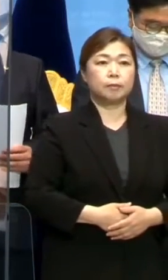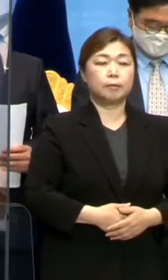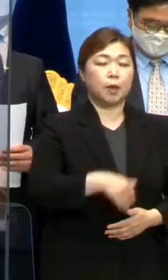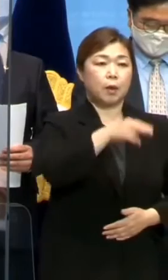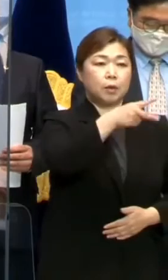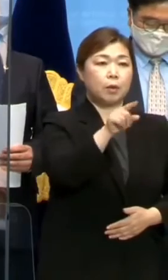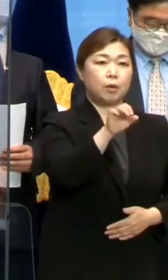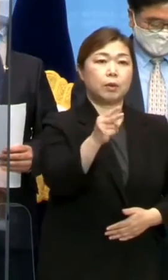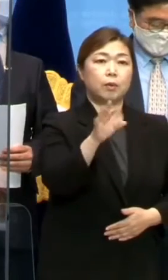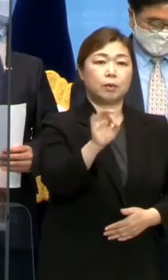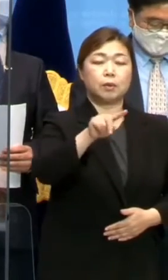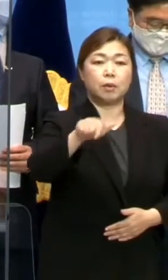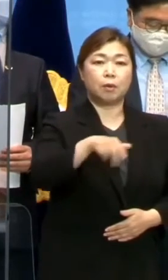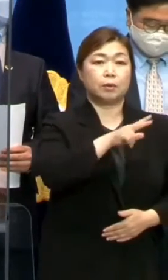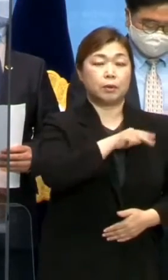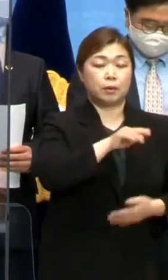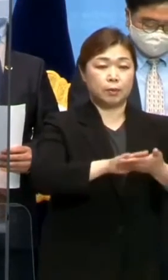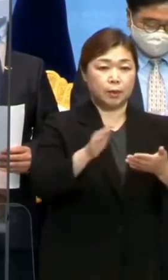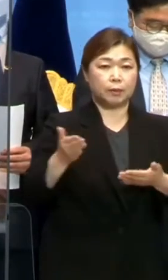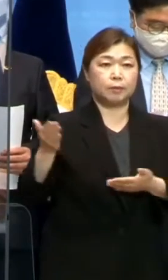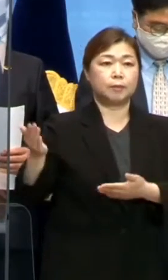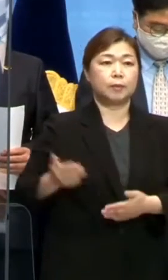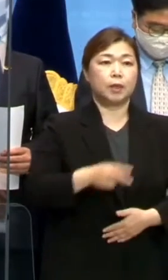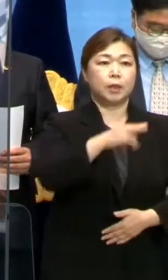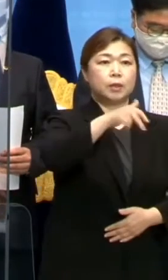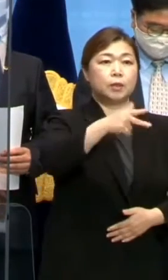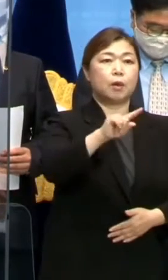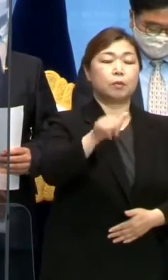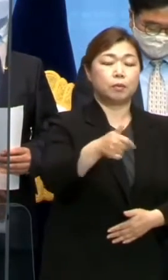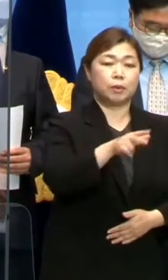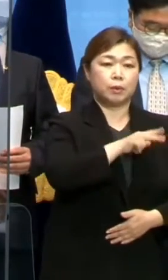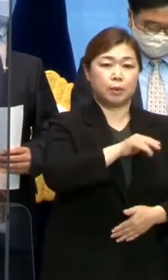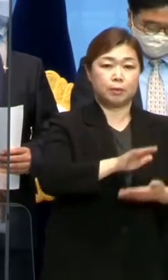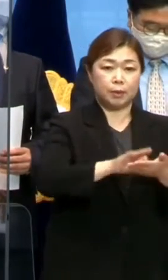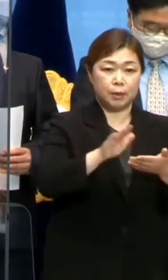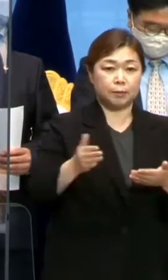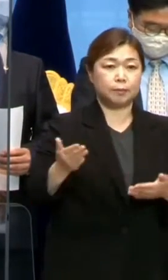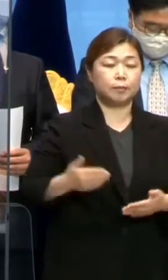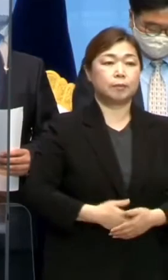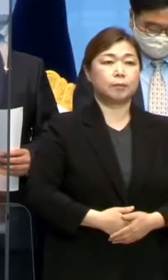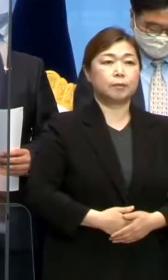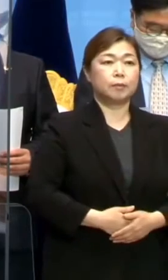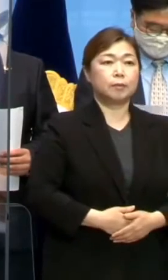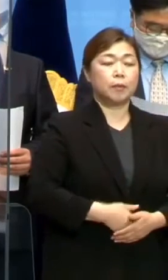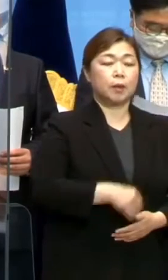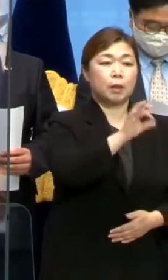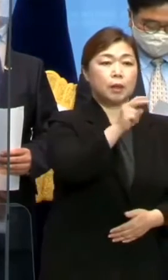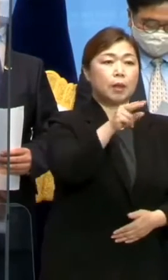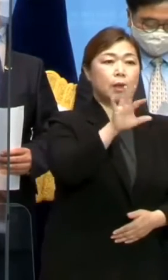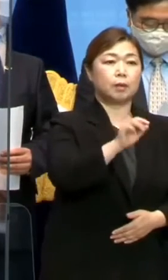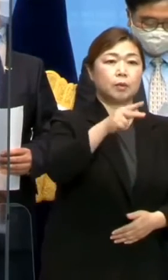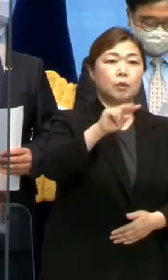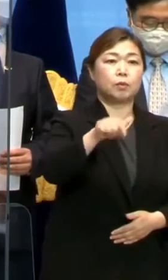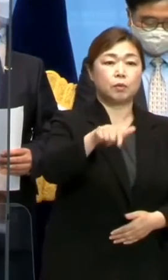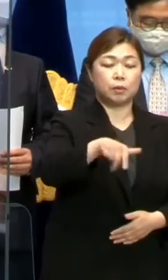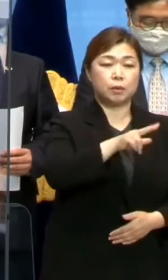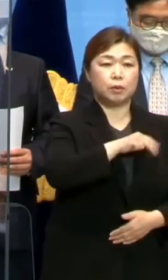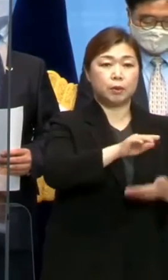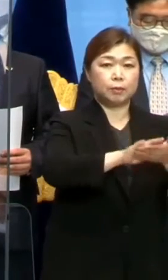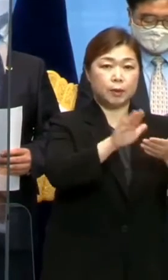서영석 의원님 함께 해주셨습니다 신정은 원님 함께 해주셨습니다 양경숙 의원님 함께